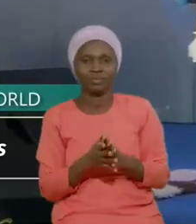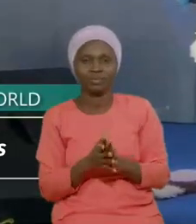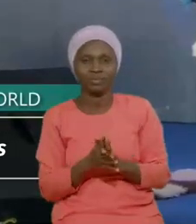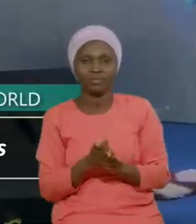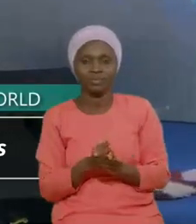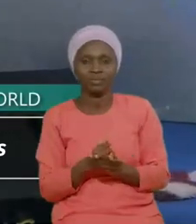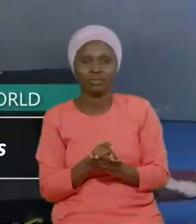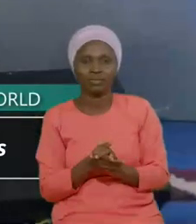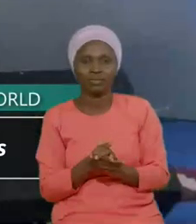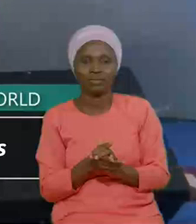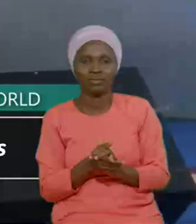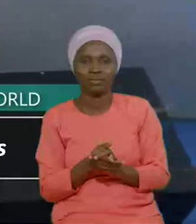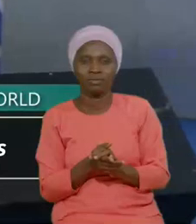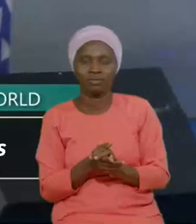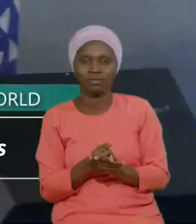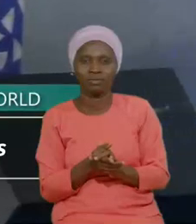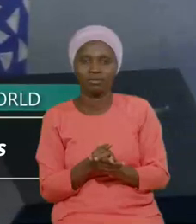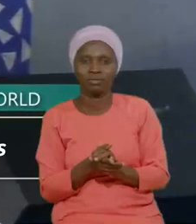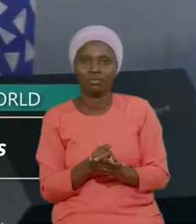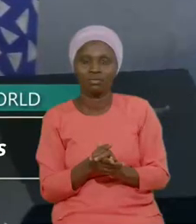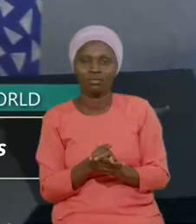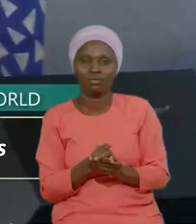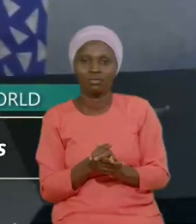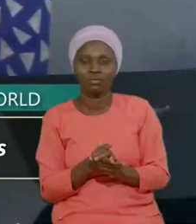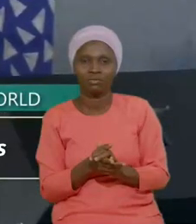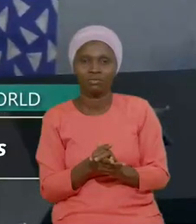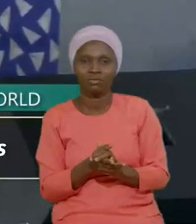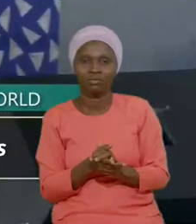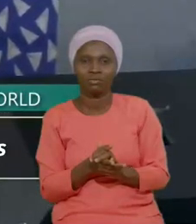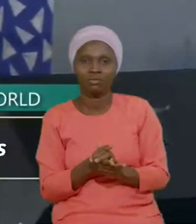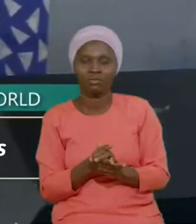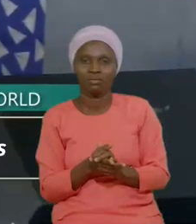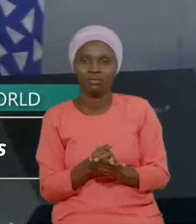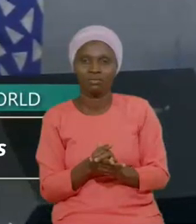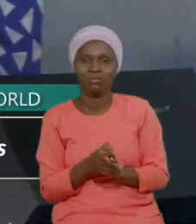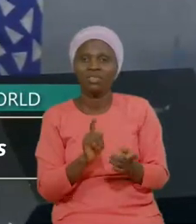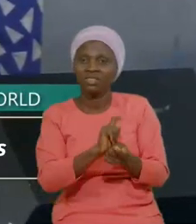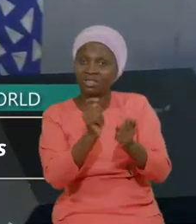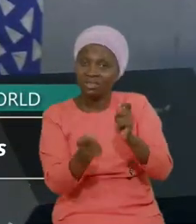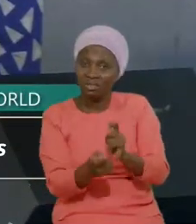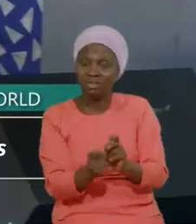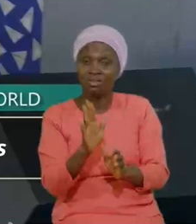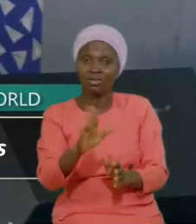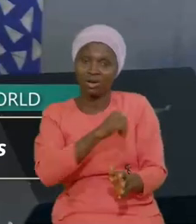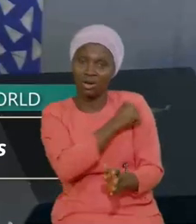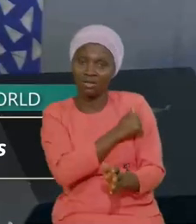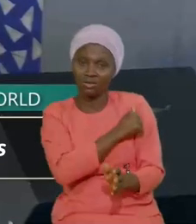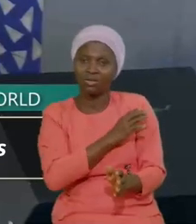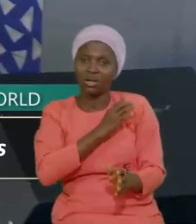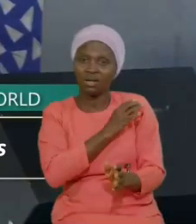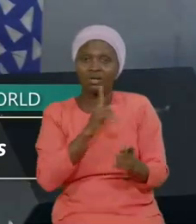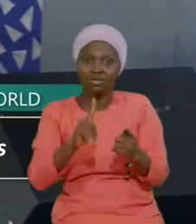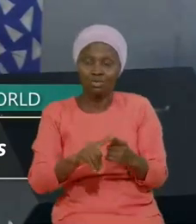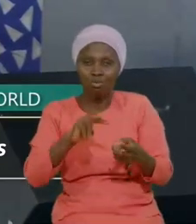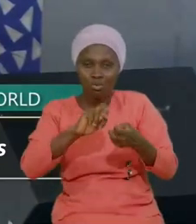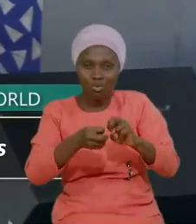Tu ne sais pas quel ami viendra et dira, ah, mon papa peut t'aider. Ah, le directeur de l'école peut t'aider. Telle